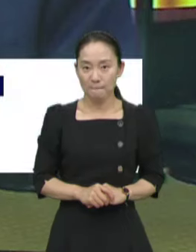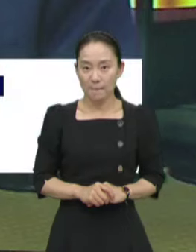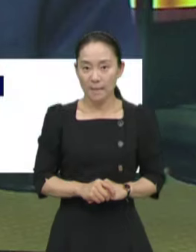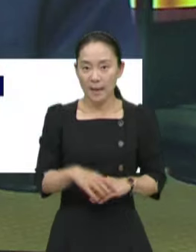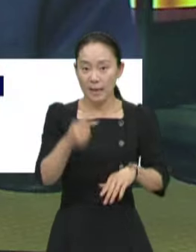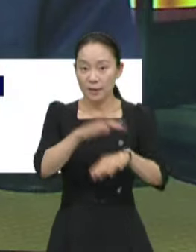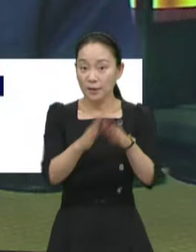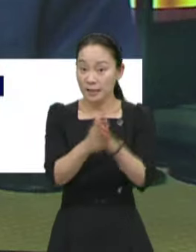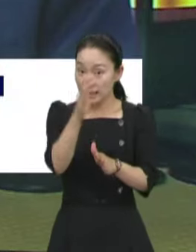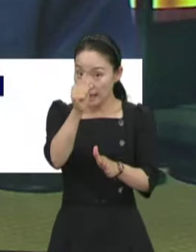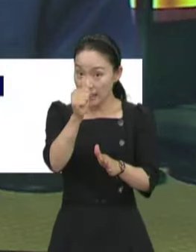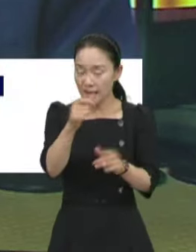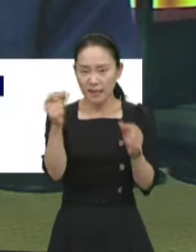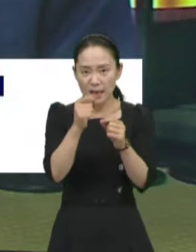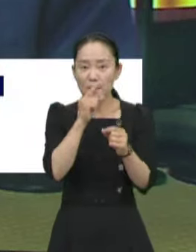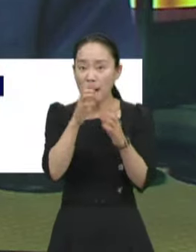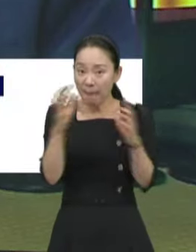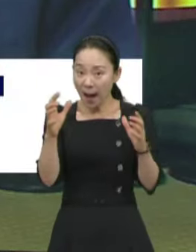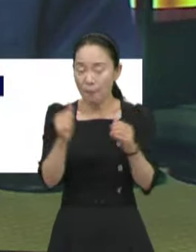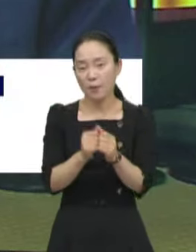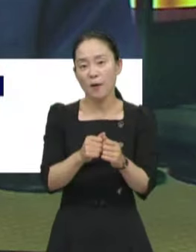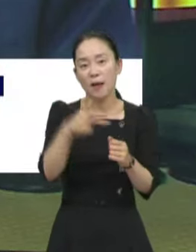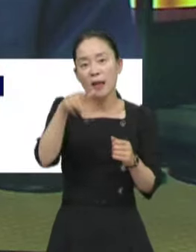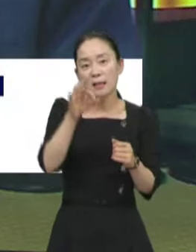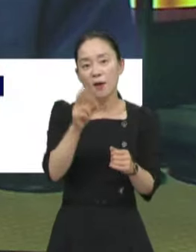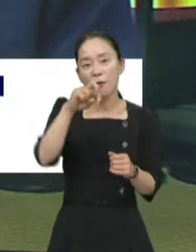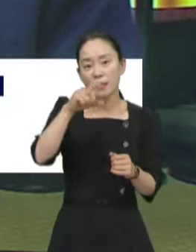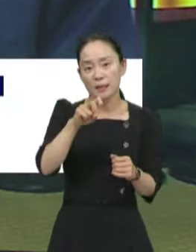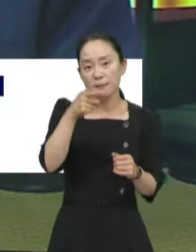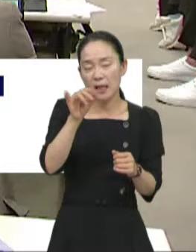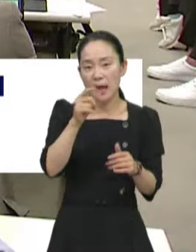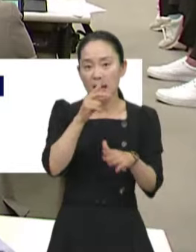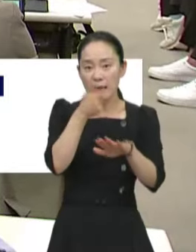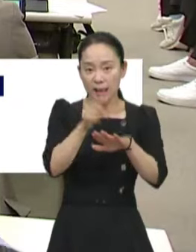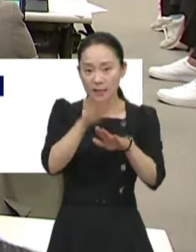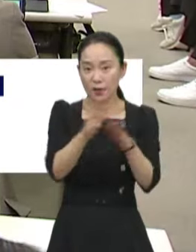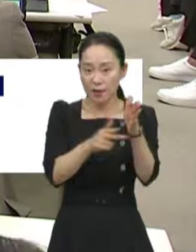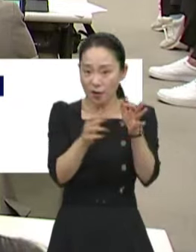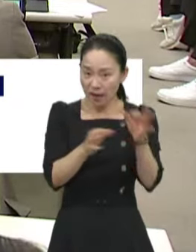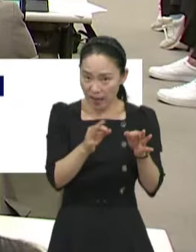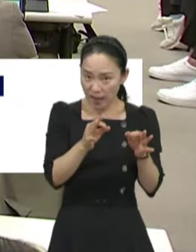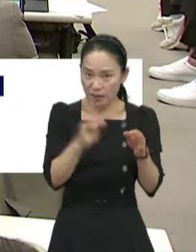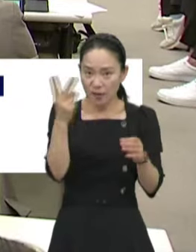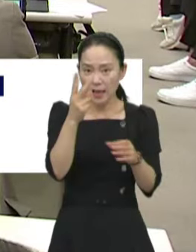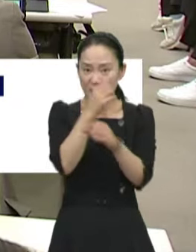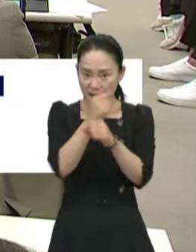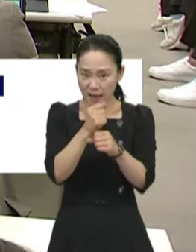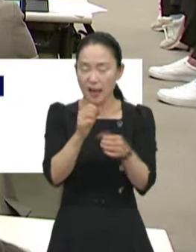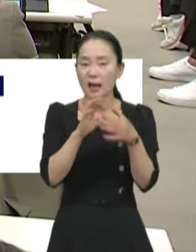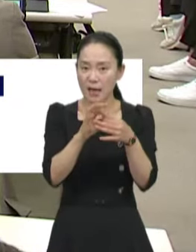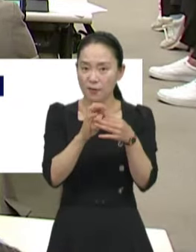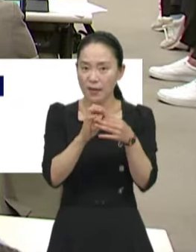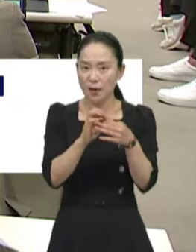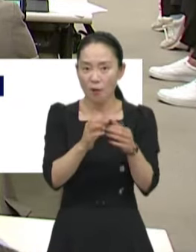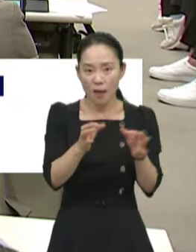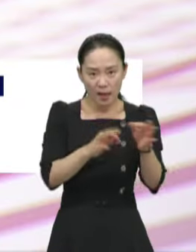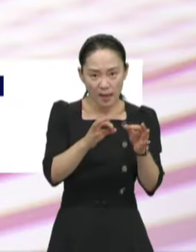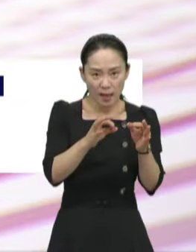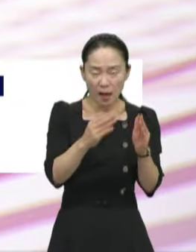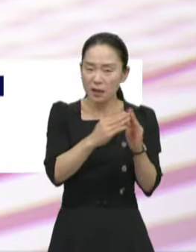이정우 대전시장이 최근 논란이 되고 있는 성심당 대전역점 재계약과 관련해 성심당이 대전역을 떠나게